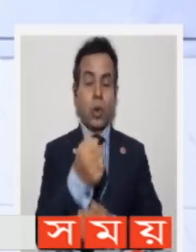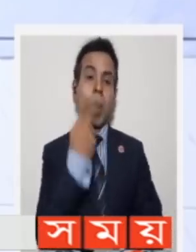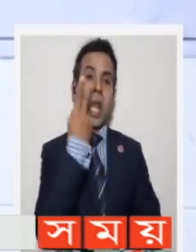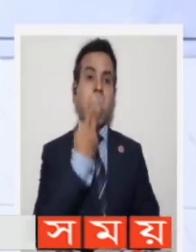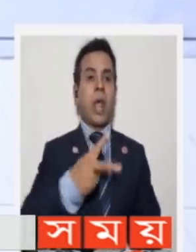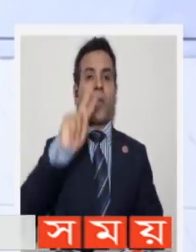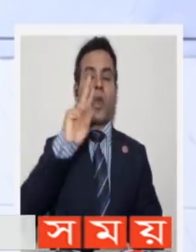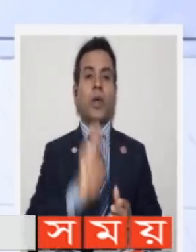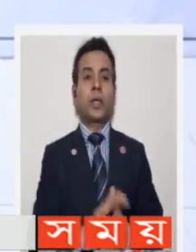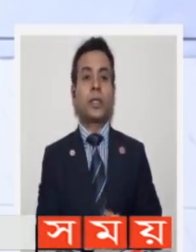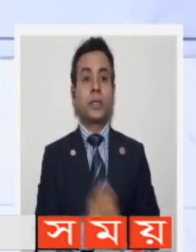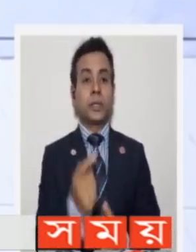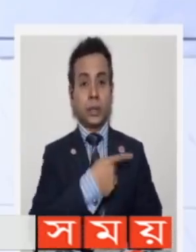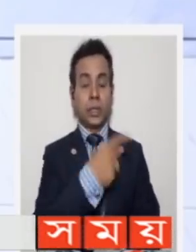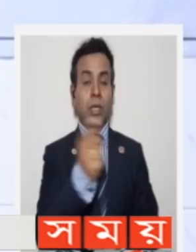ধূমপান